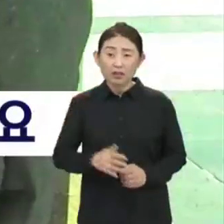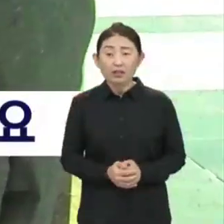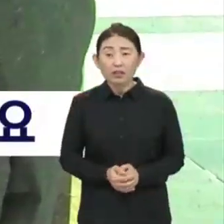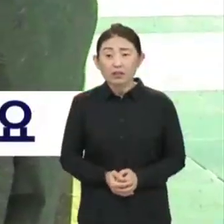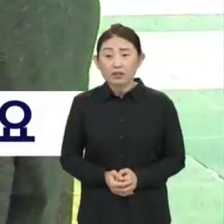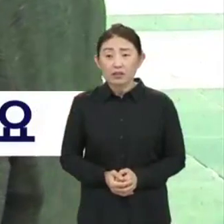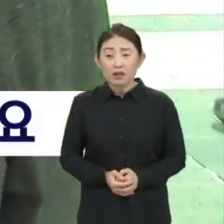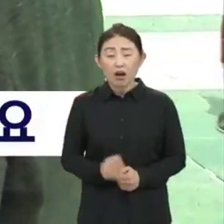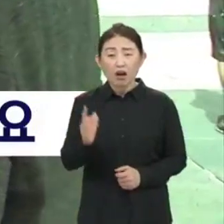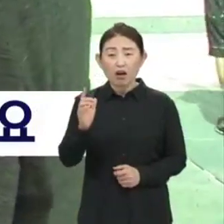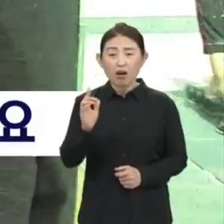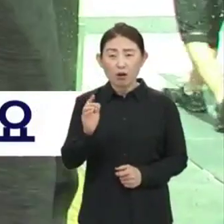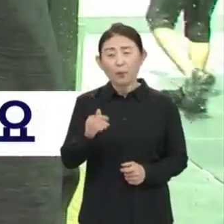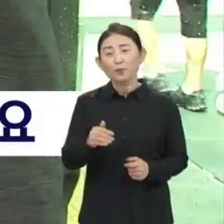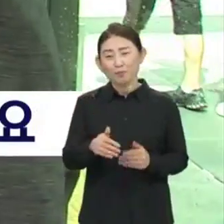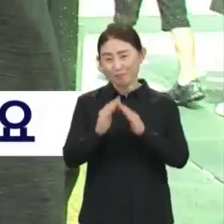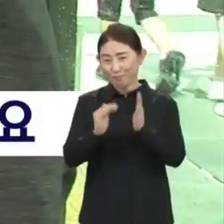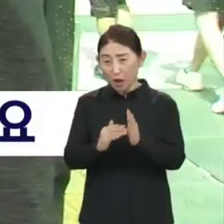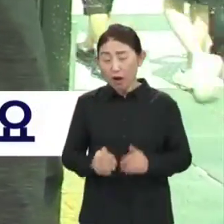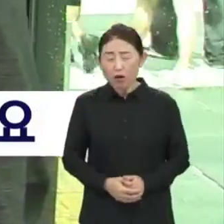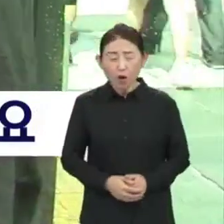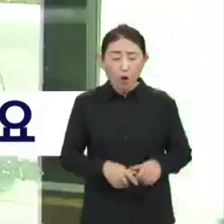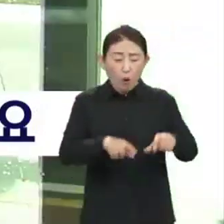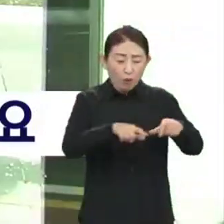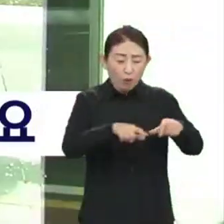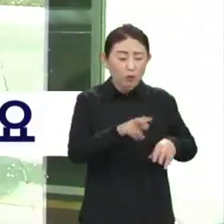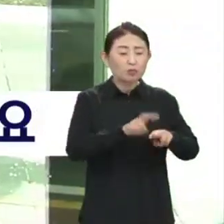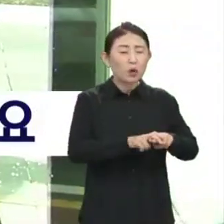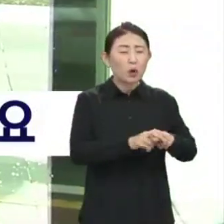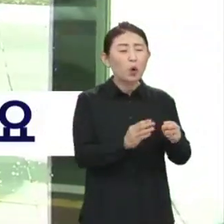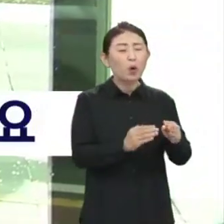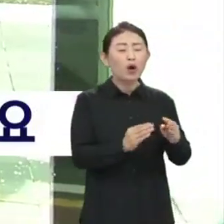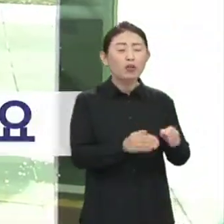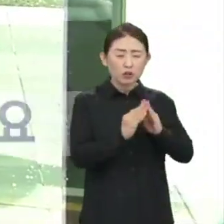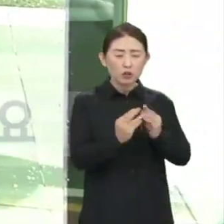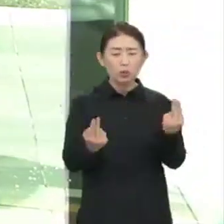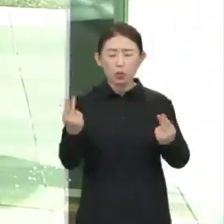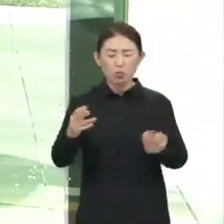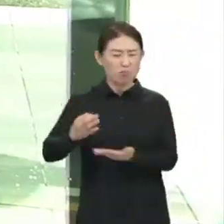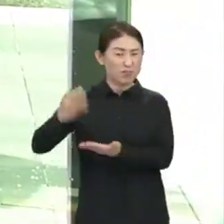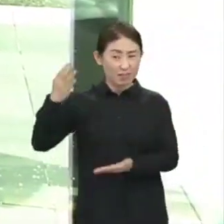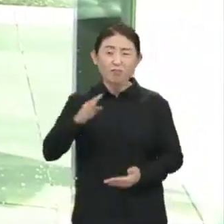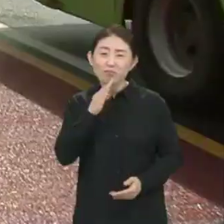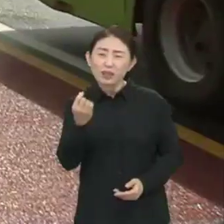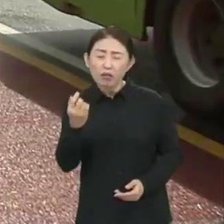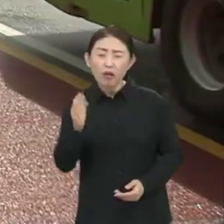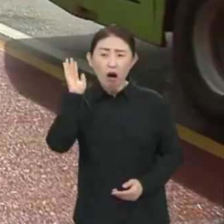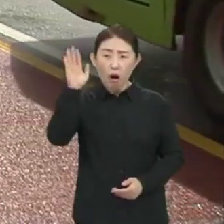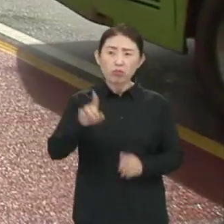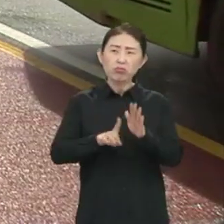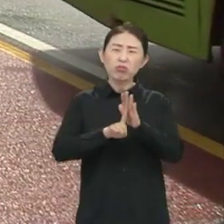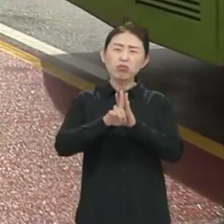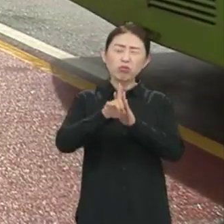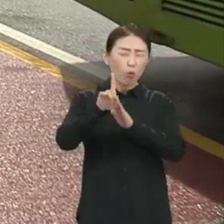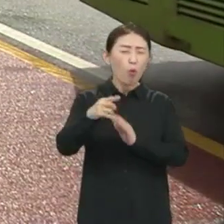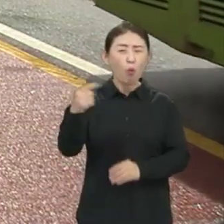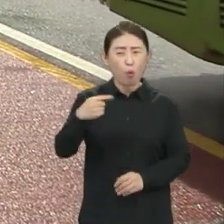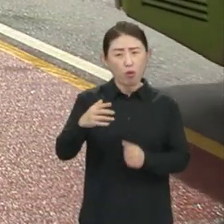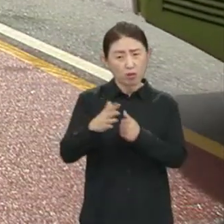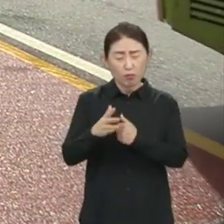스마트 승강장으로 전환했습니다. 일반 승강장보다 설치비와 유지비는 많이 들지만 기후변화로 무더위와 폭우,